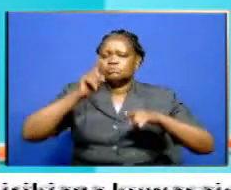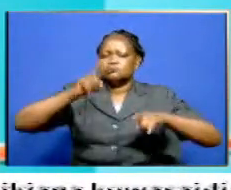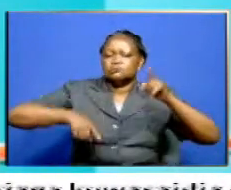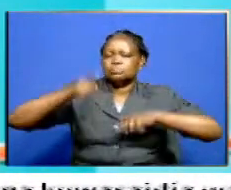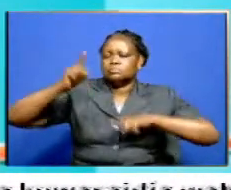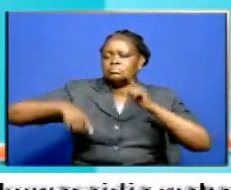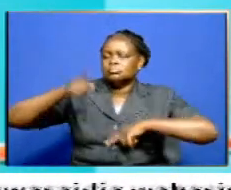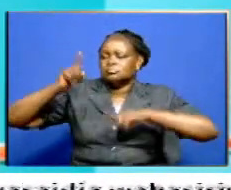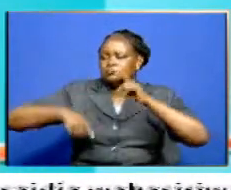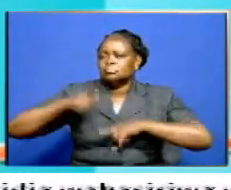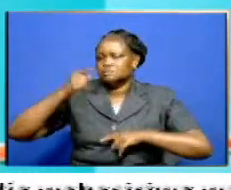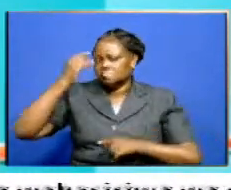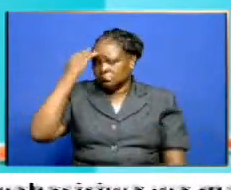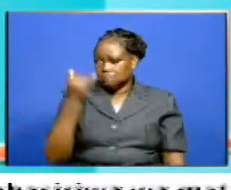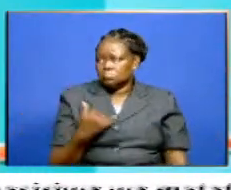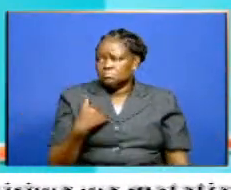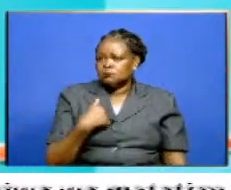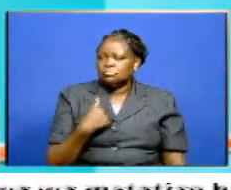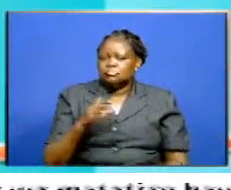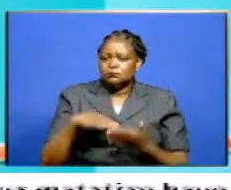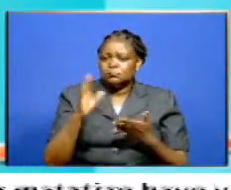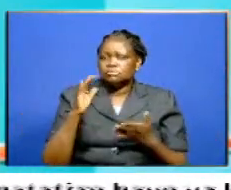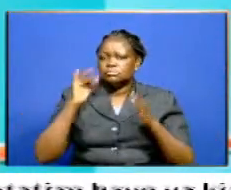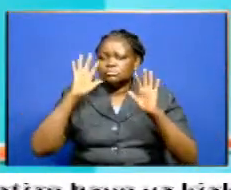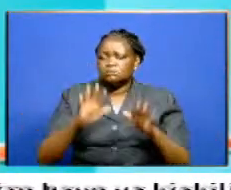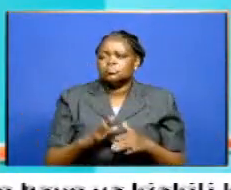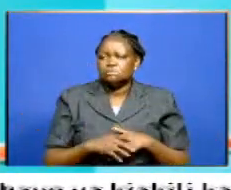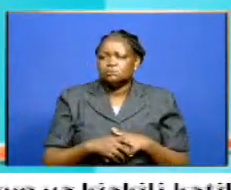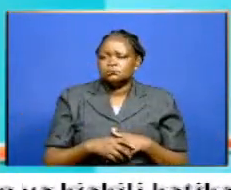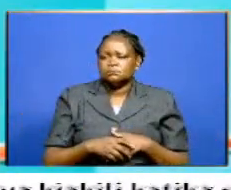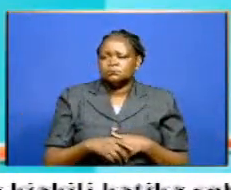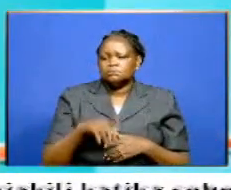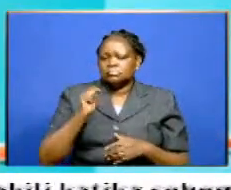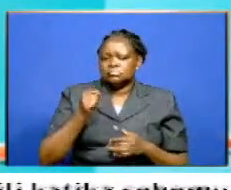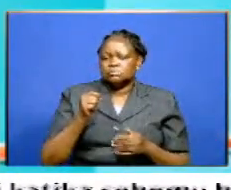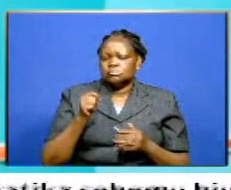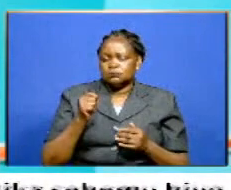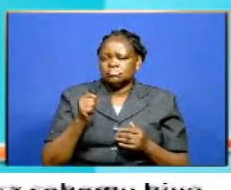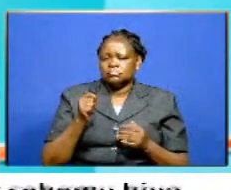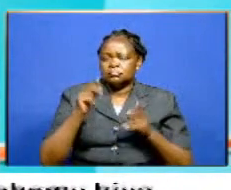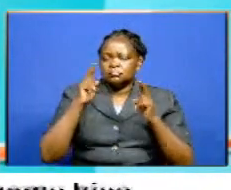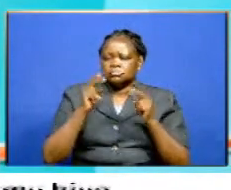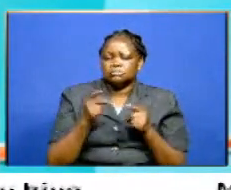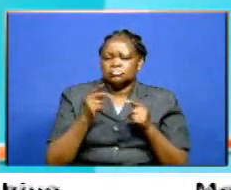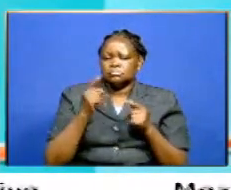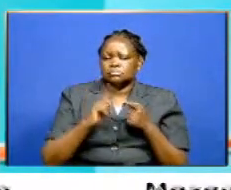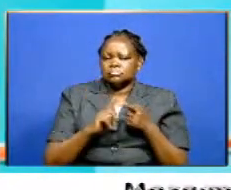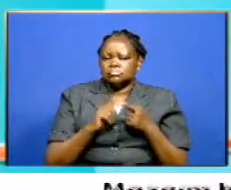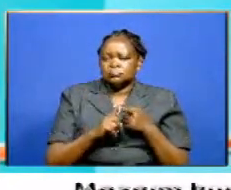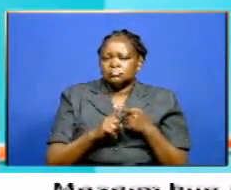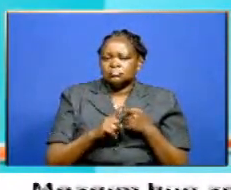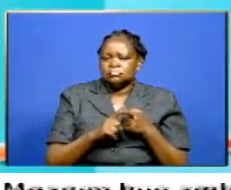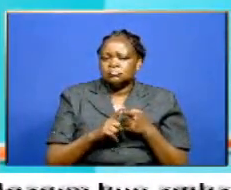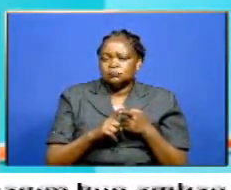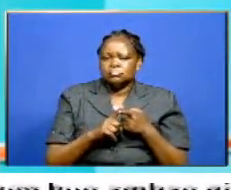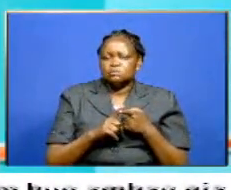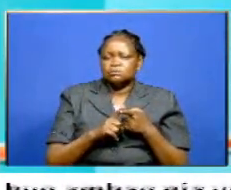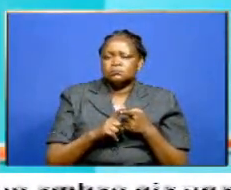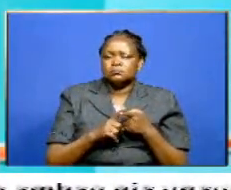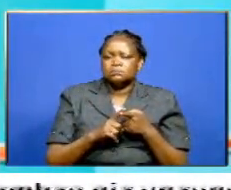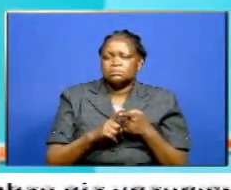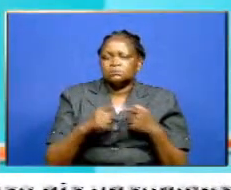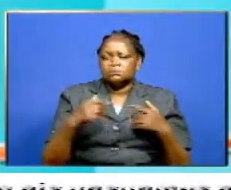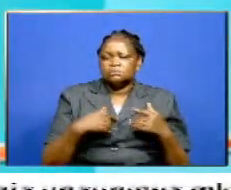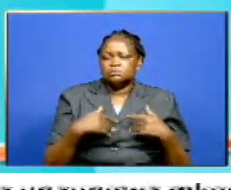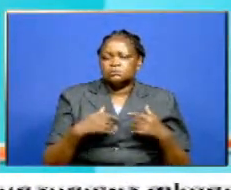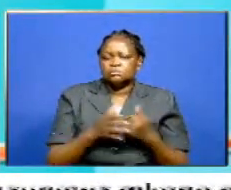kwa sababu wako na one of the most important key factors. One, ni factors of production. They have